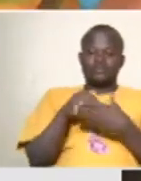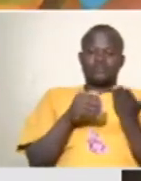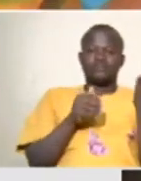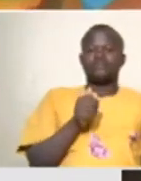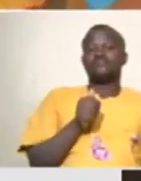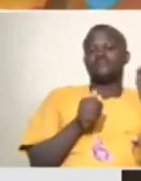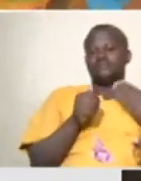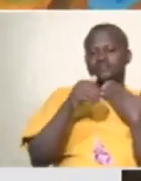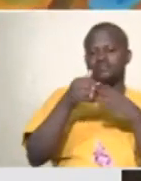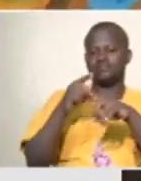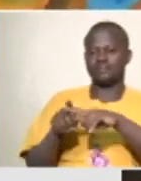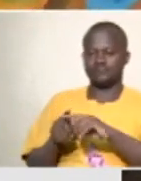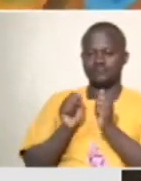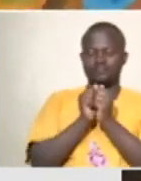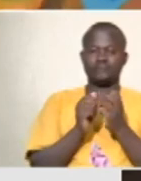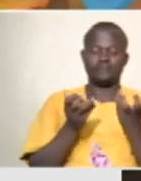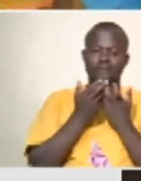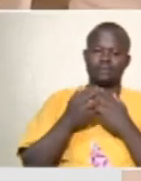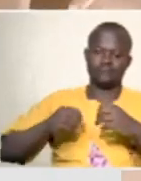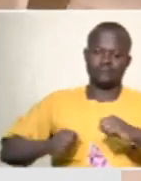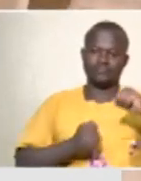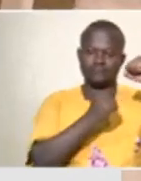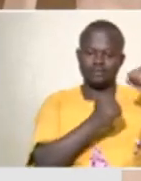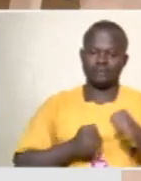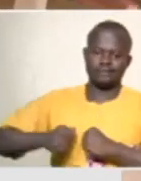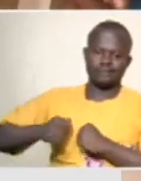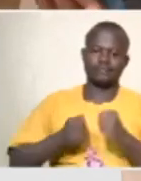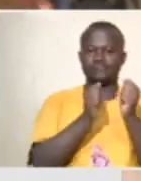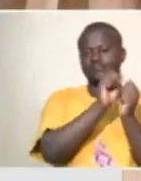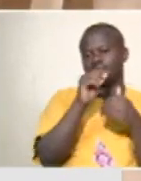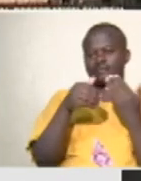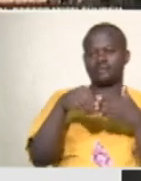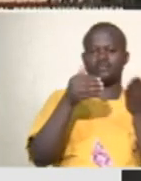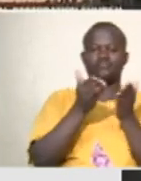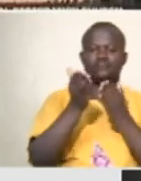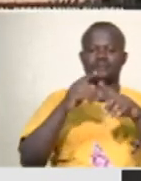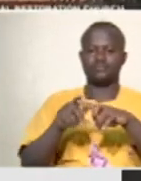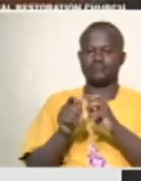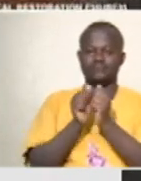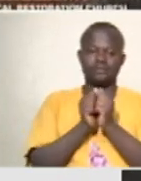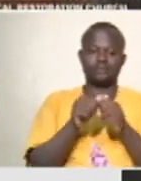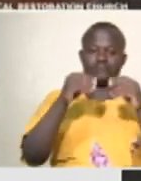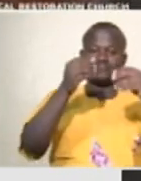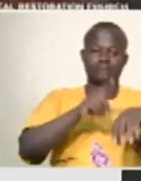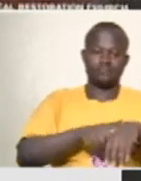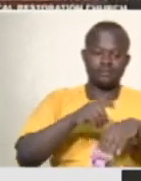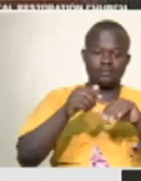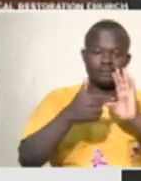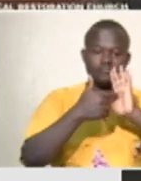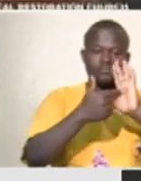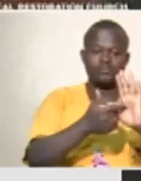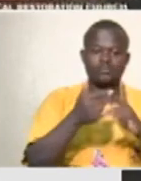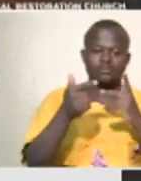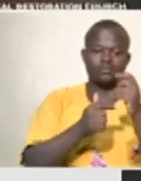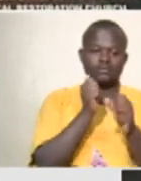abakora imitako inyuranye ibijyanye n'ububaji abakora imbabura n'abandi batanga serivisi zinyuranye baha umwanya wo kugaragaza